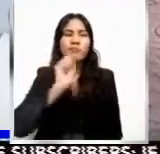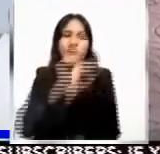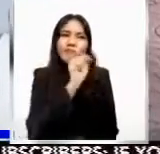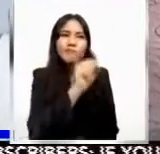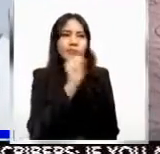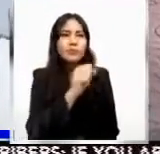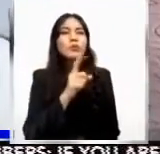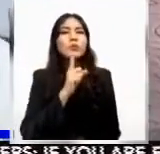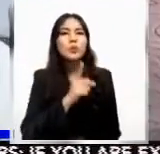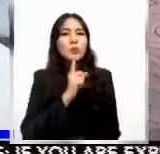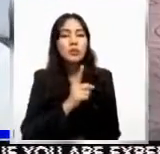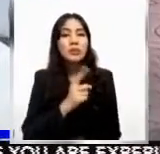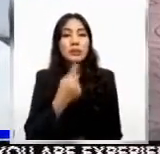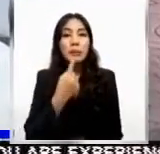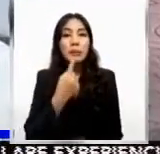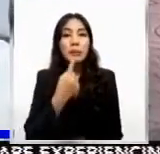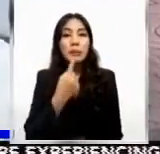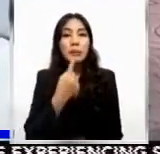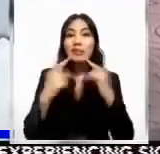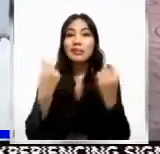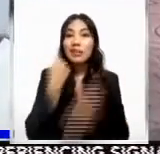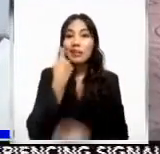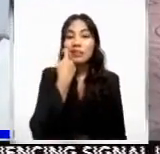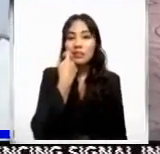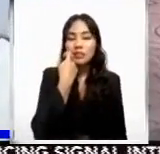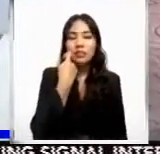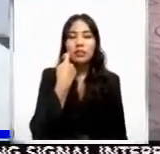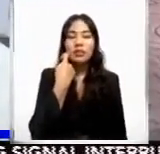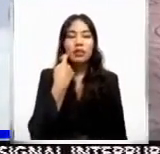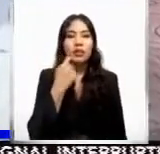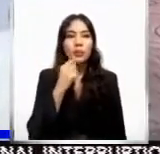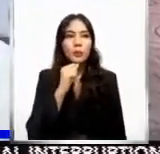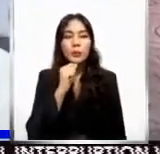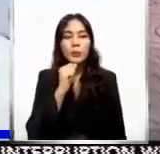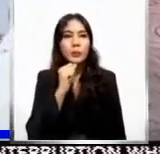kanina, hindi naman tayo pwedeng magbintang kasi